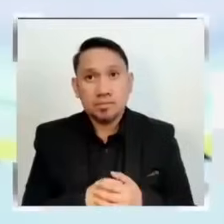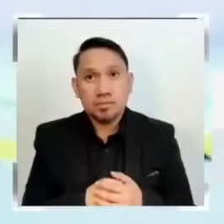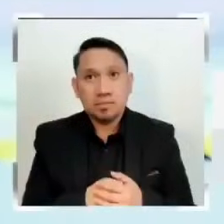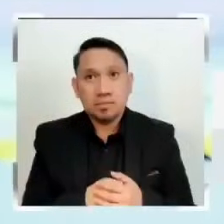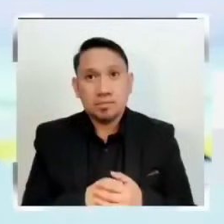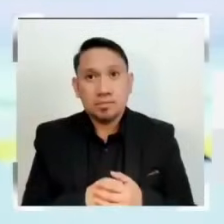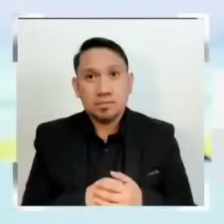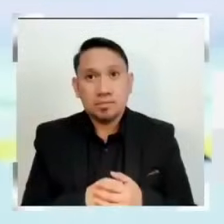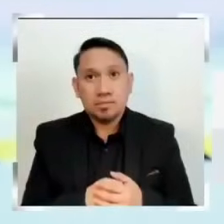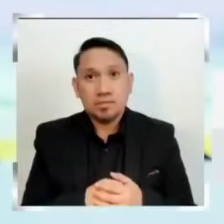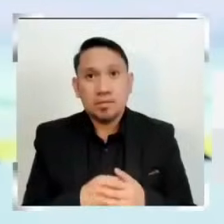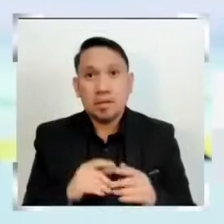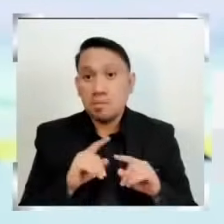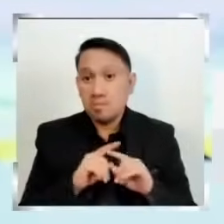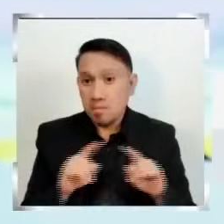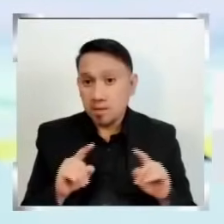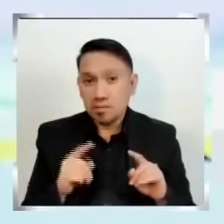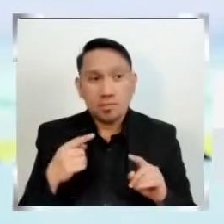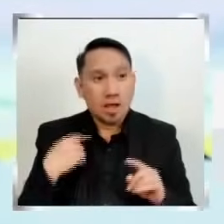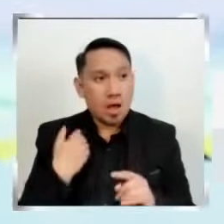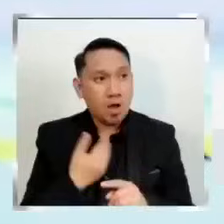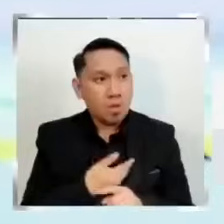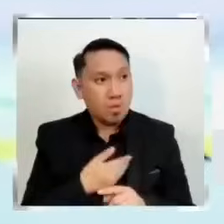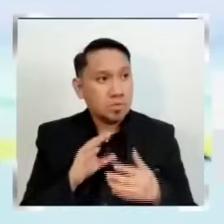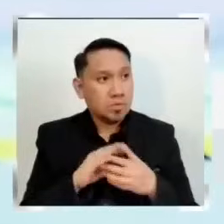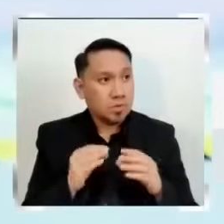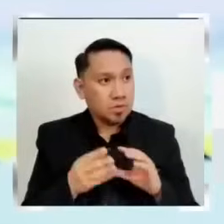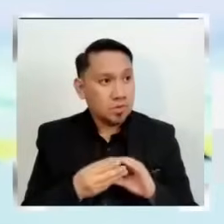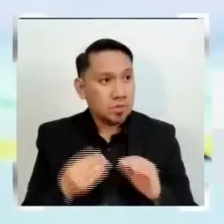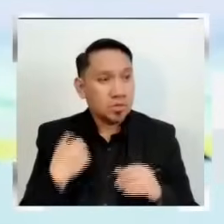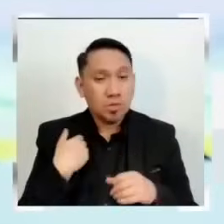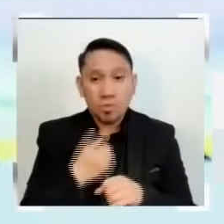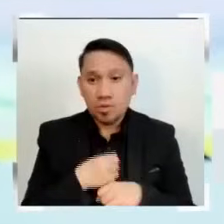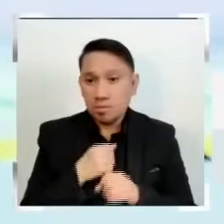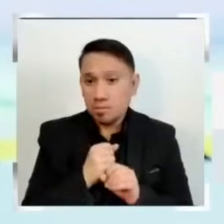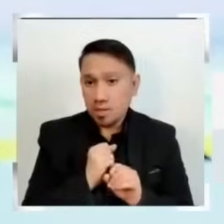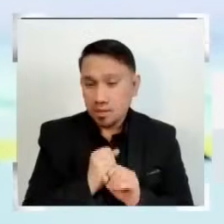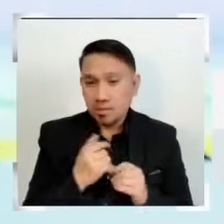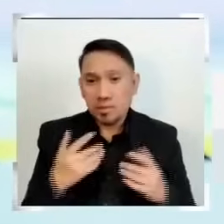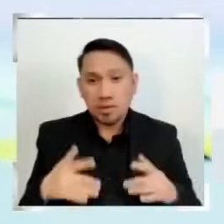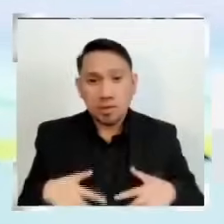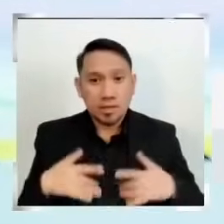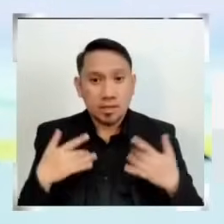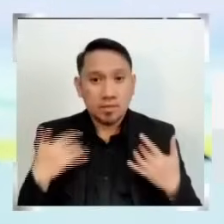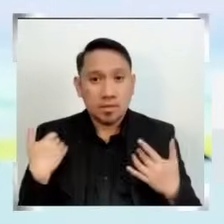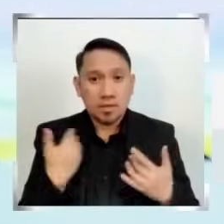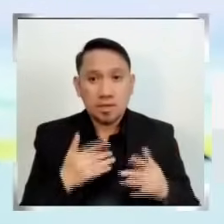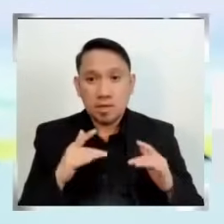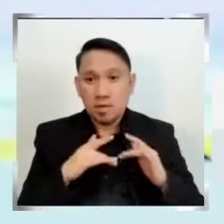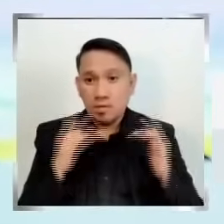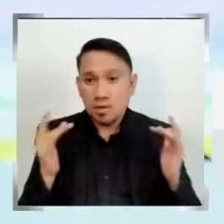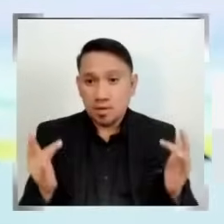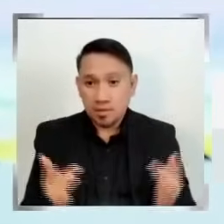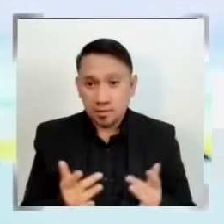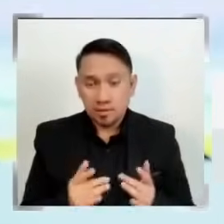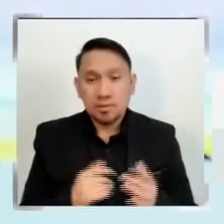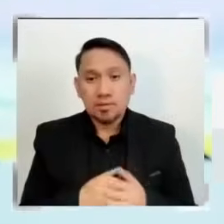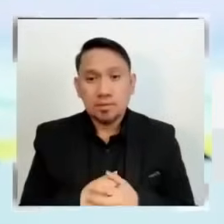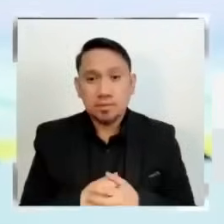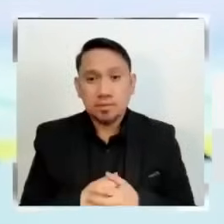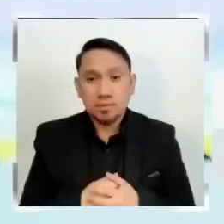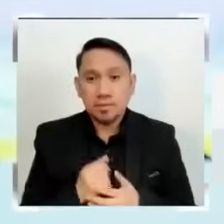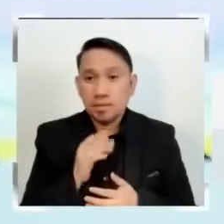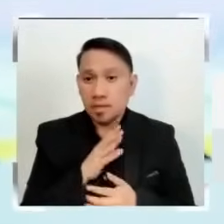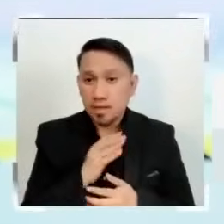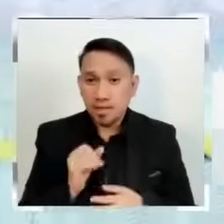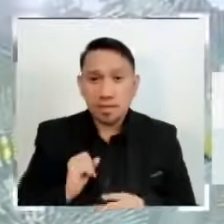the stories we create live in the hearts of our viewers and